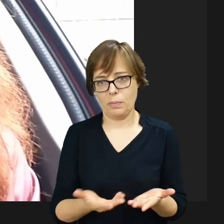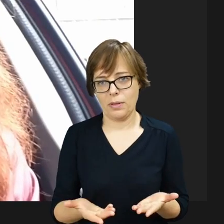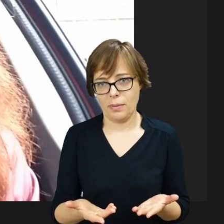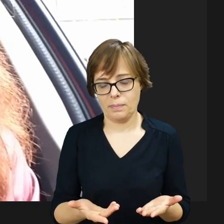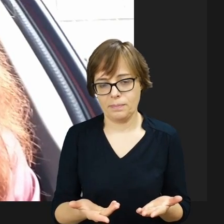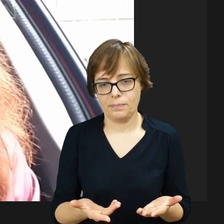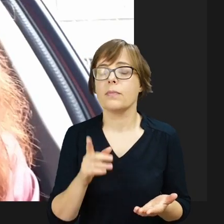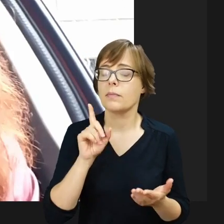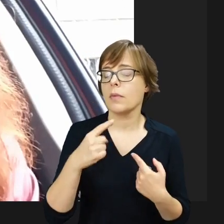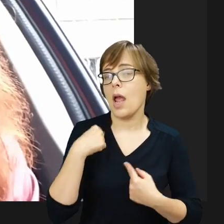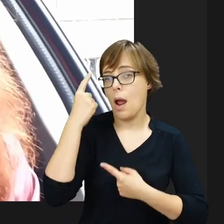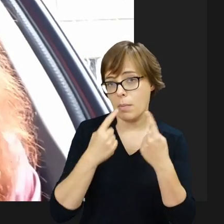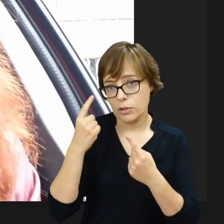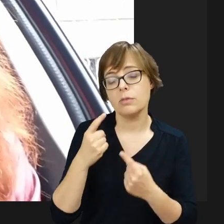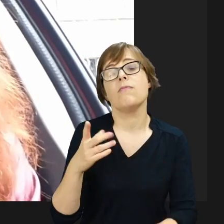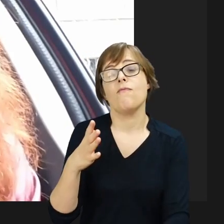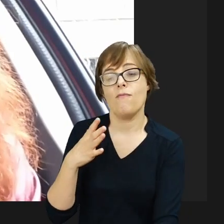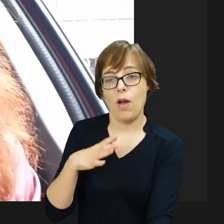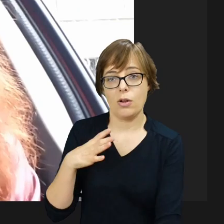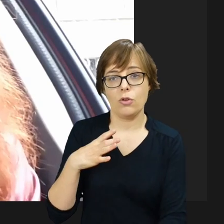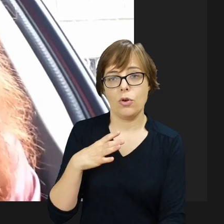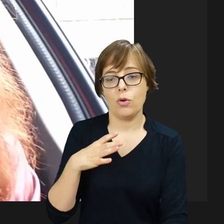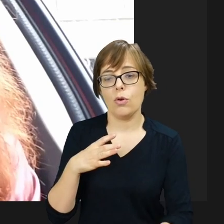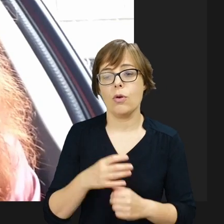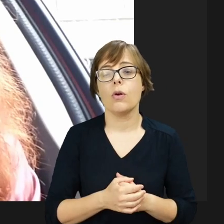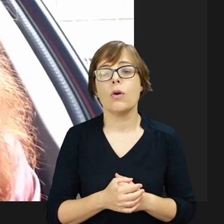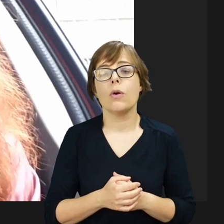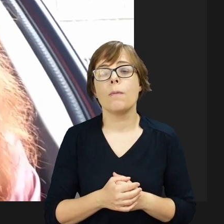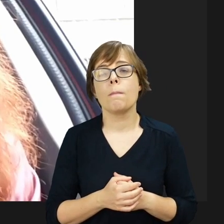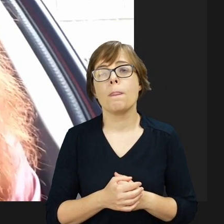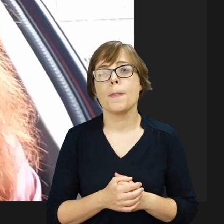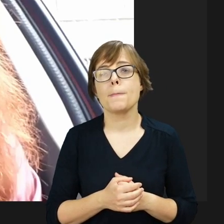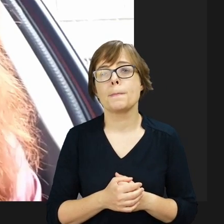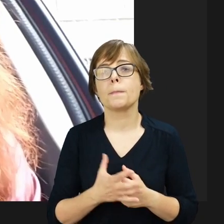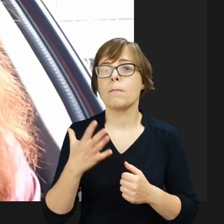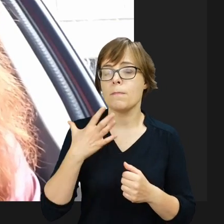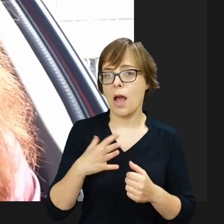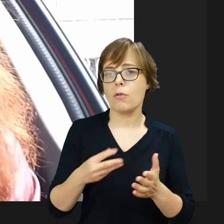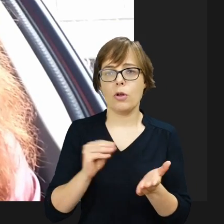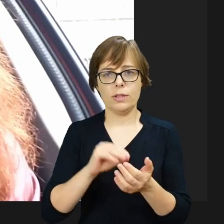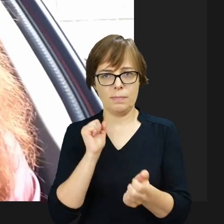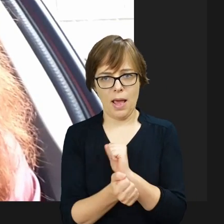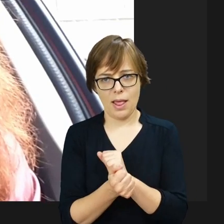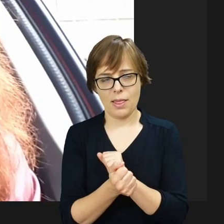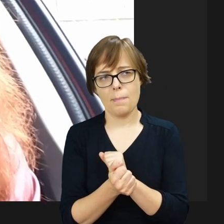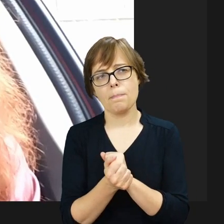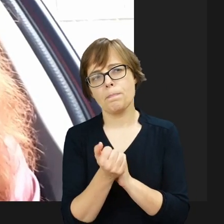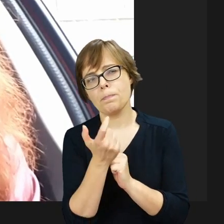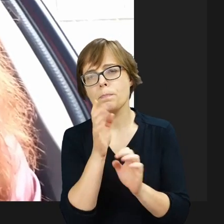że byłoby bardzo pożyteczne wprowadzenie takiej zmiany, tak jak jest w